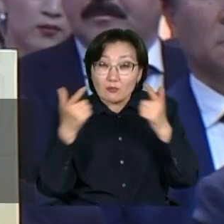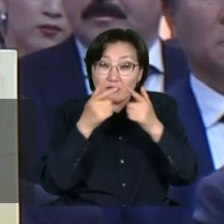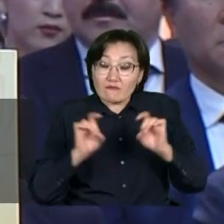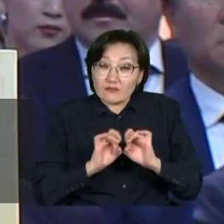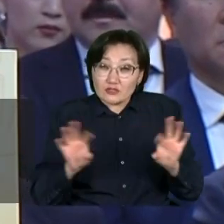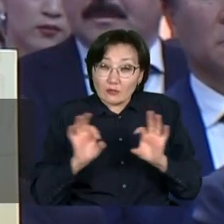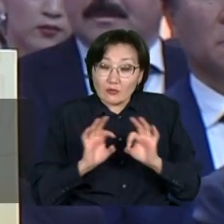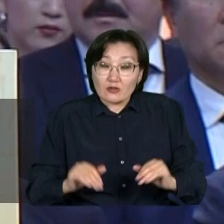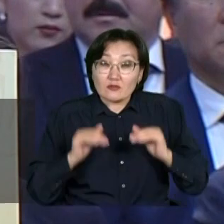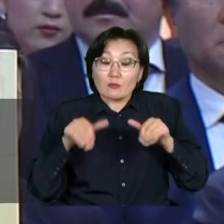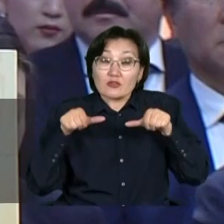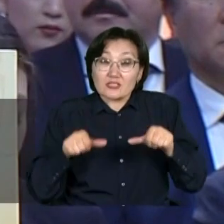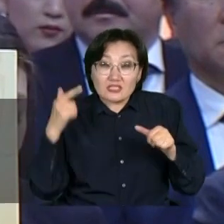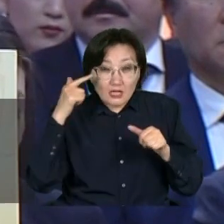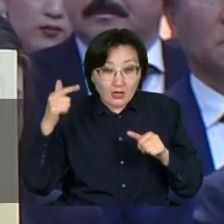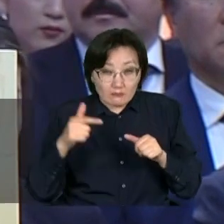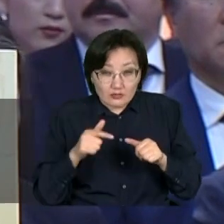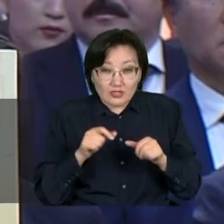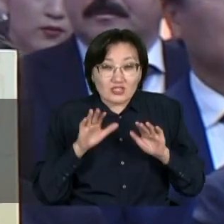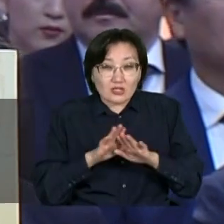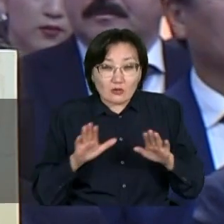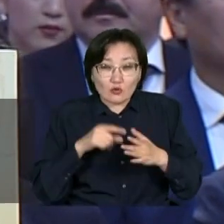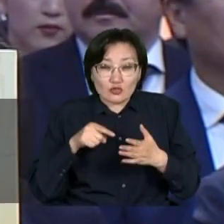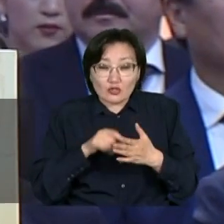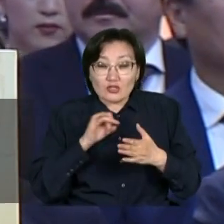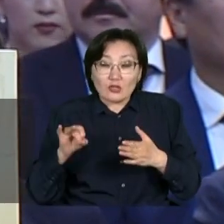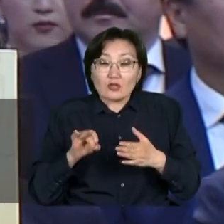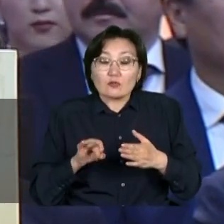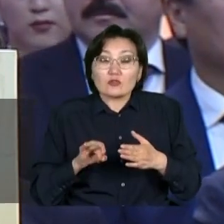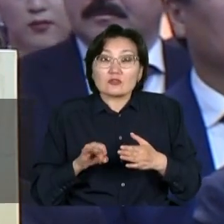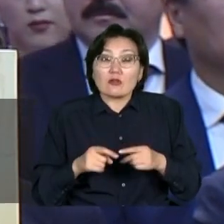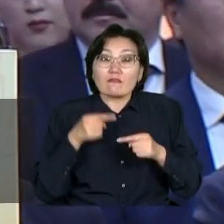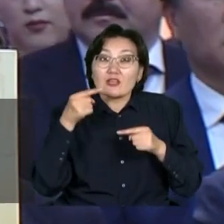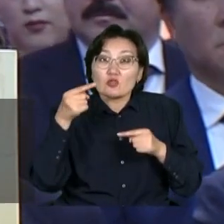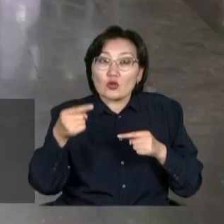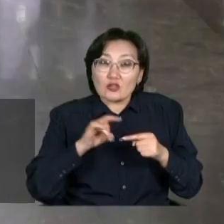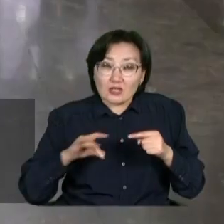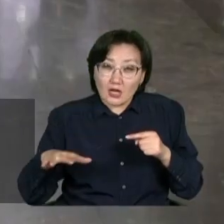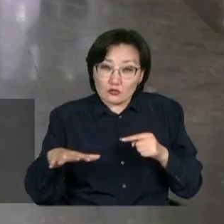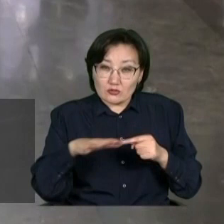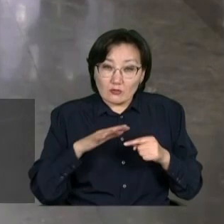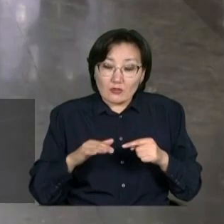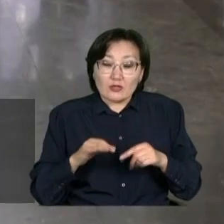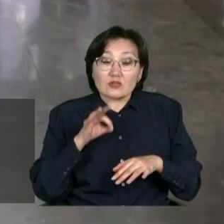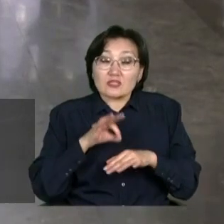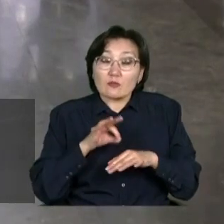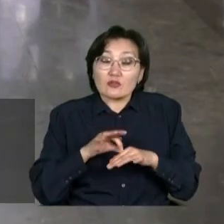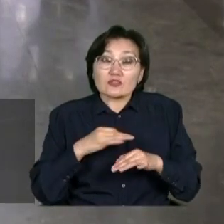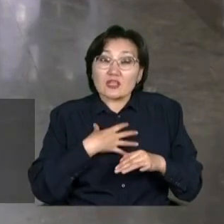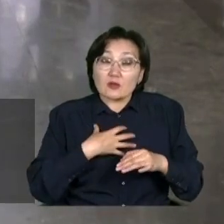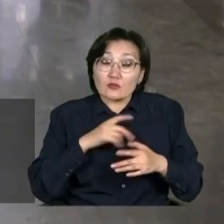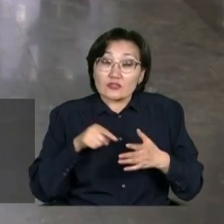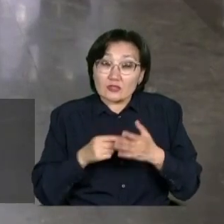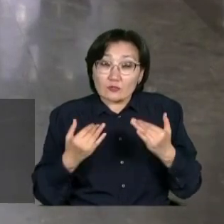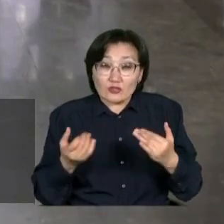информированием, повышать правовую грамотность не только в городах, но и в отдаленных районах. Болезненными вопросами в